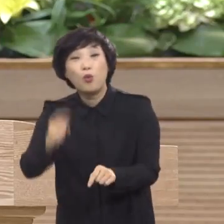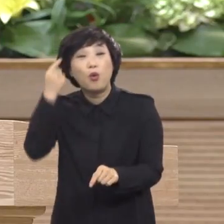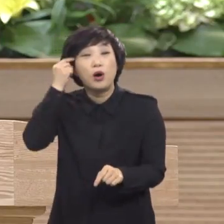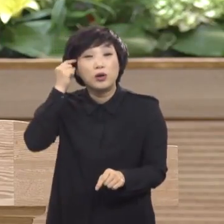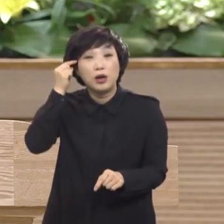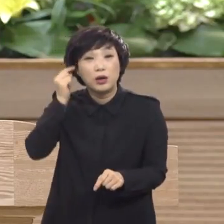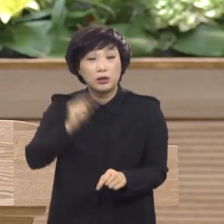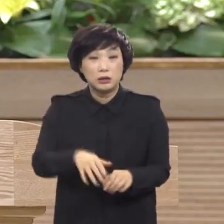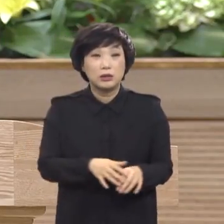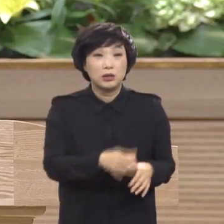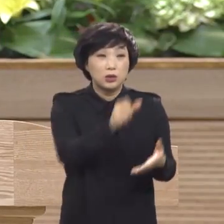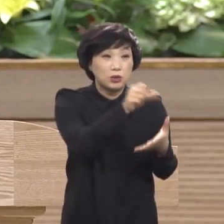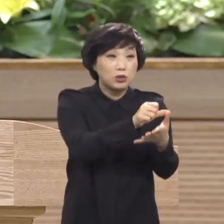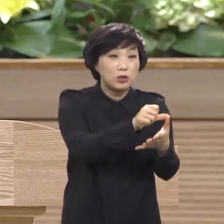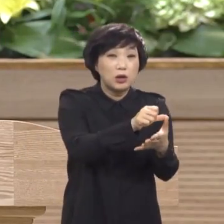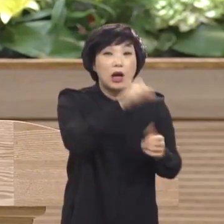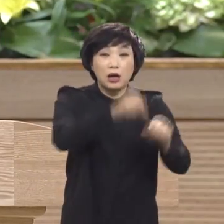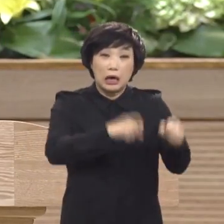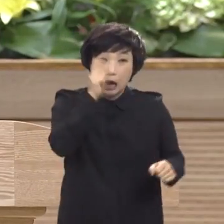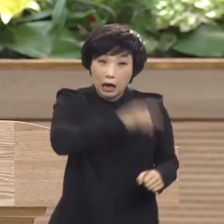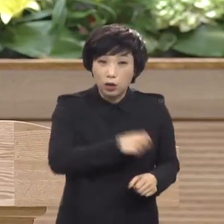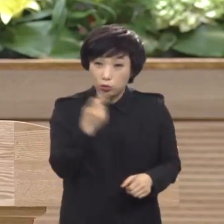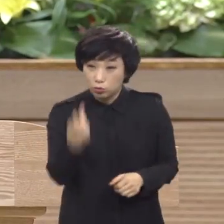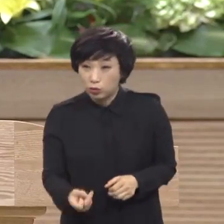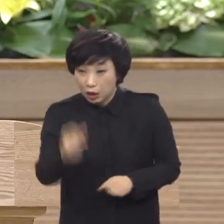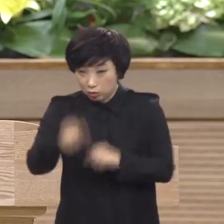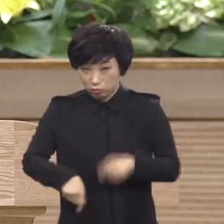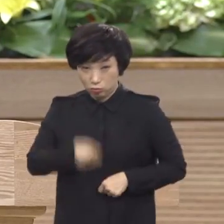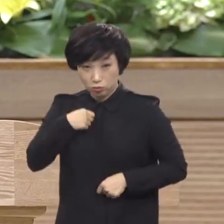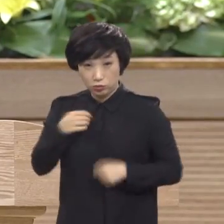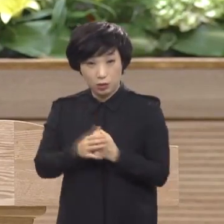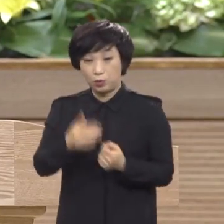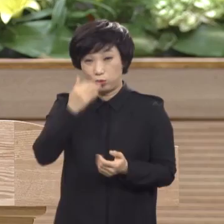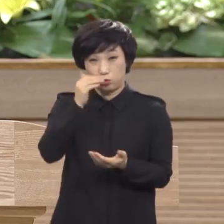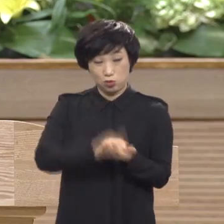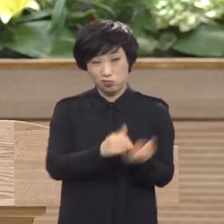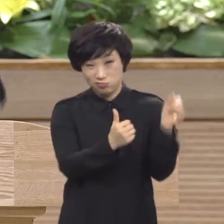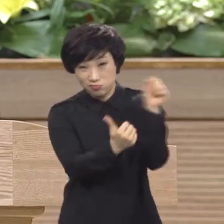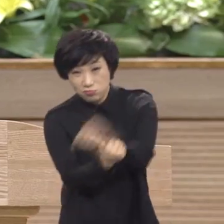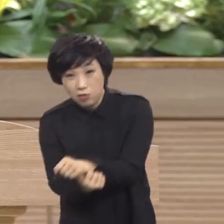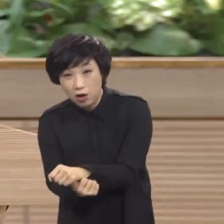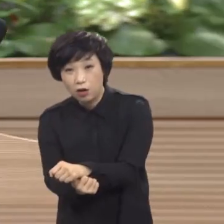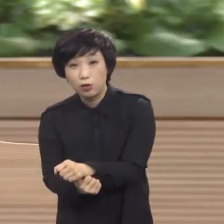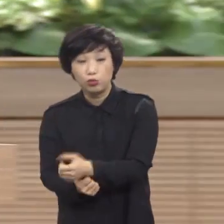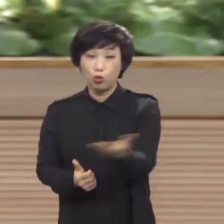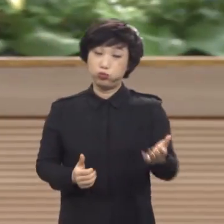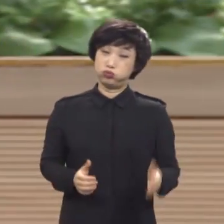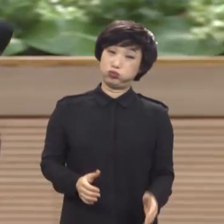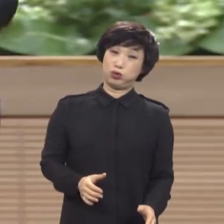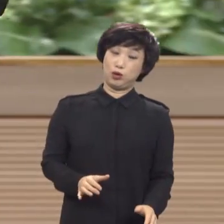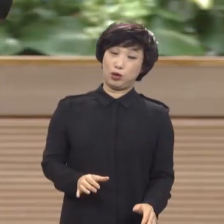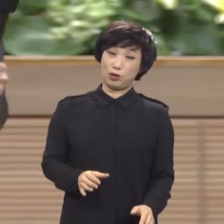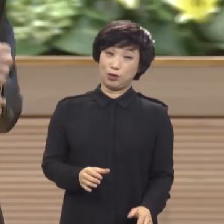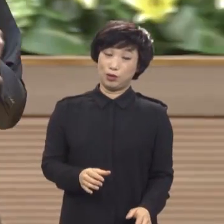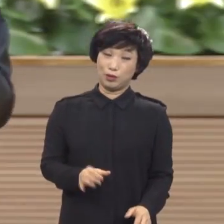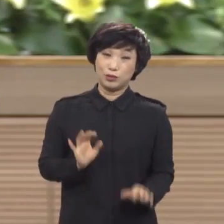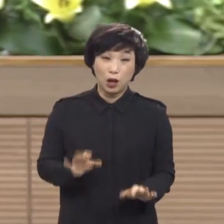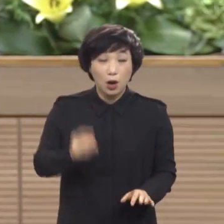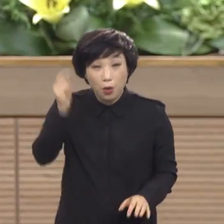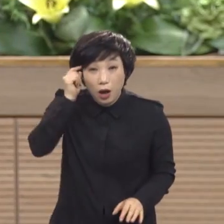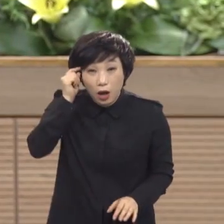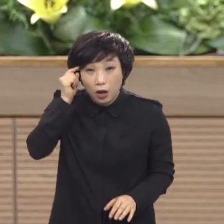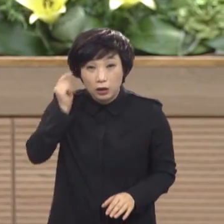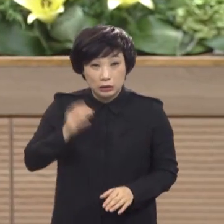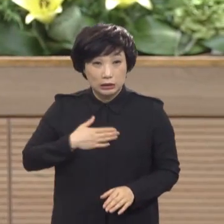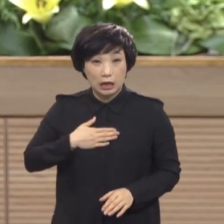악하고 아우의 행위는 의롭기 때문에 죽였다. 여기서 우리가 잘 이해할 것이 뭡니까? 내가